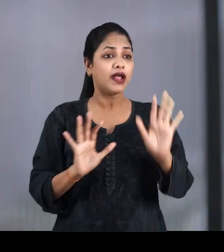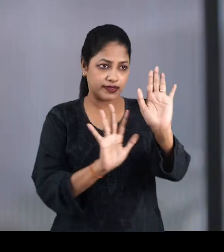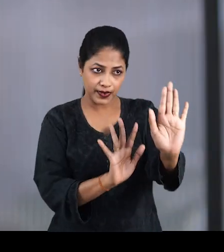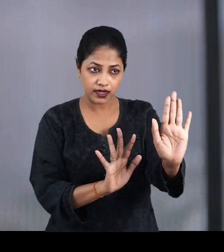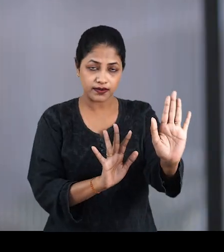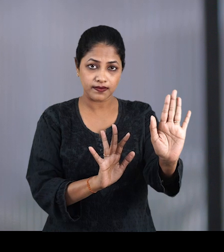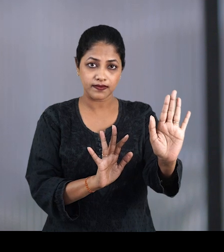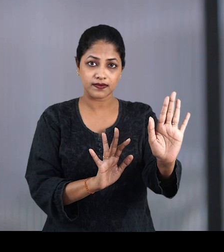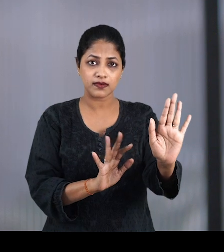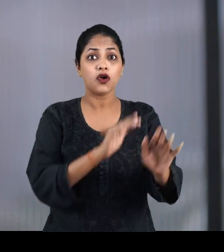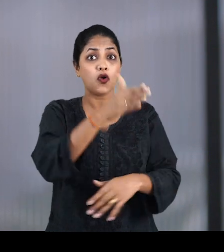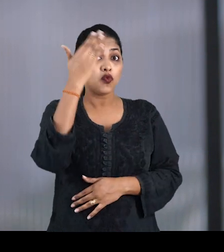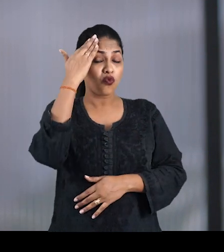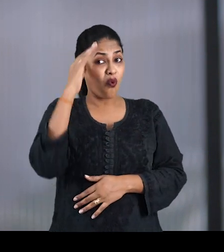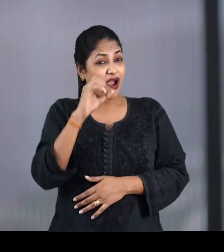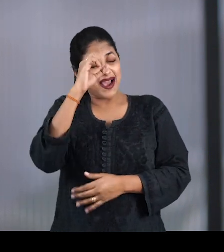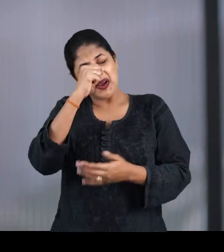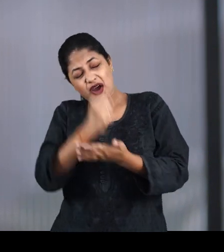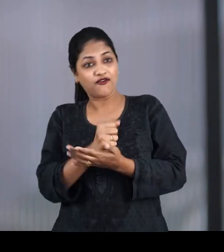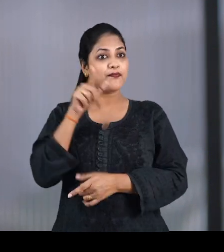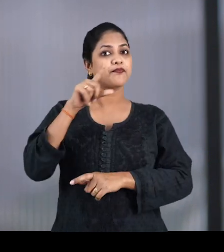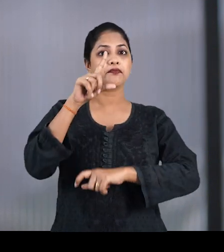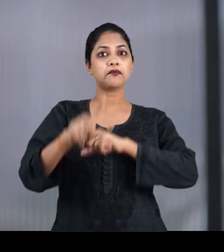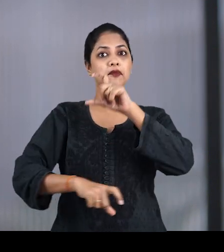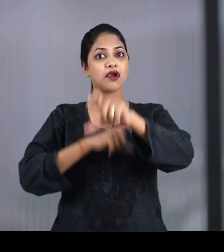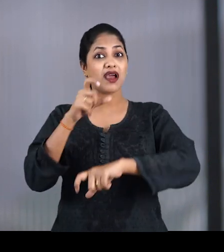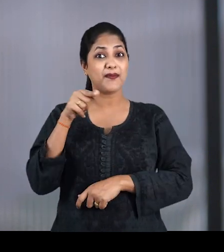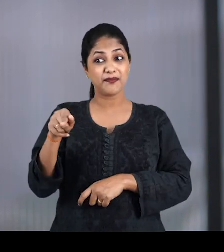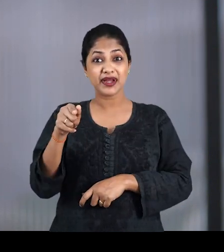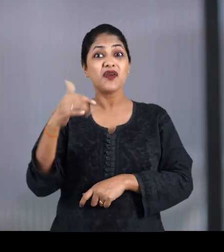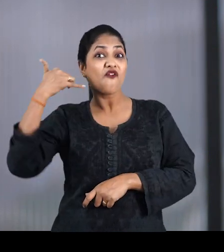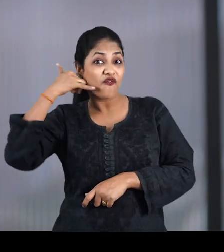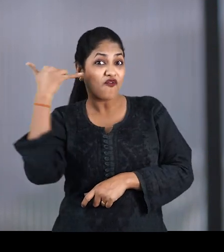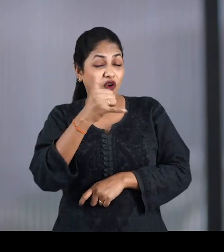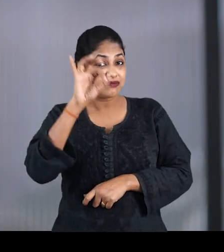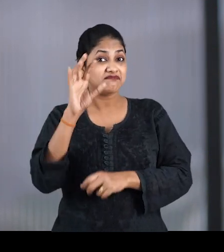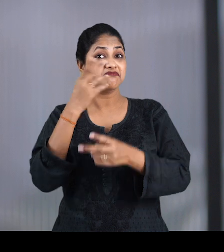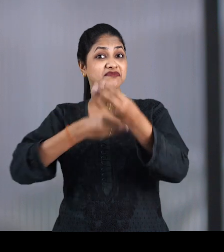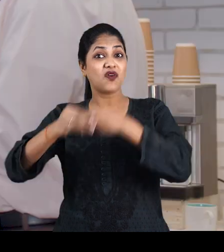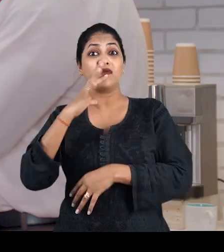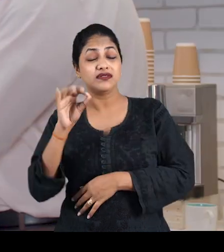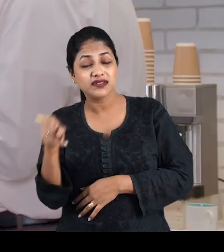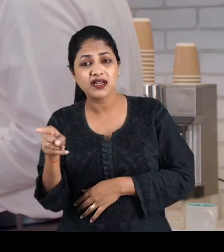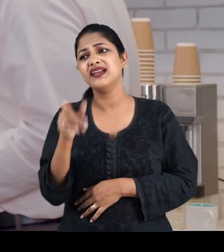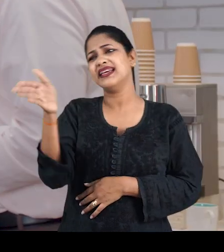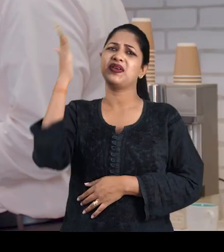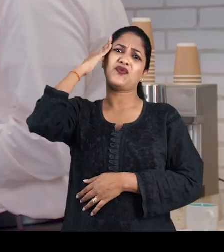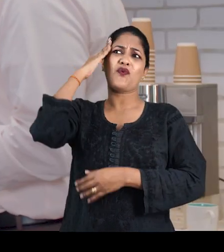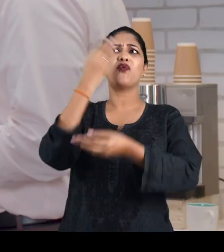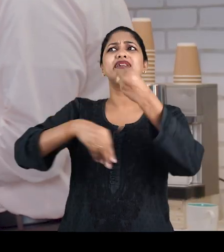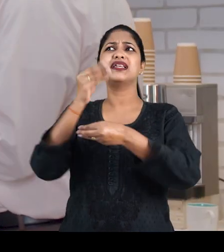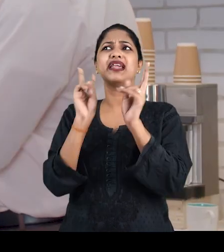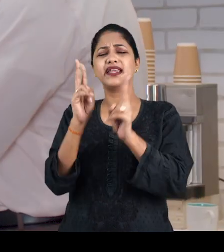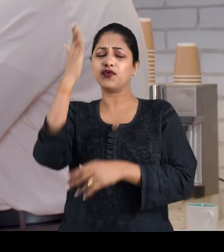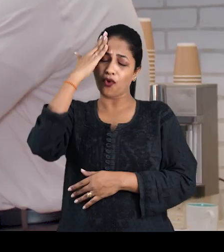રહેશે. થોભી જા. શું તને પાક્કી ખાતરી છે કે આ કોલ એક્સચેન્જથી જ આવ્યો હતો? તેને મારા ટ્રેડિંગ વિશે ખબર